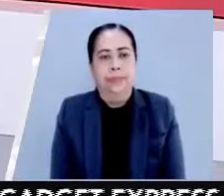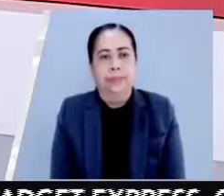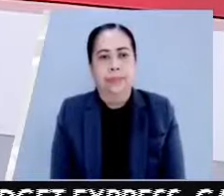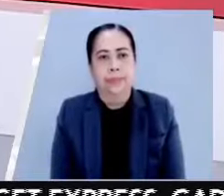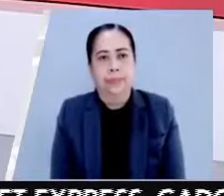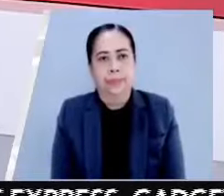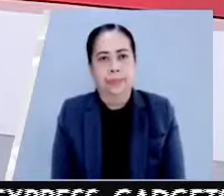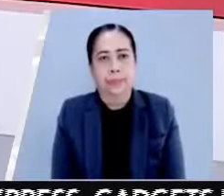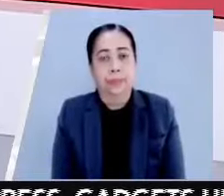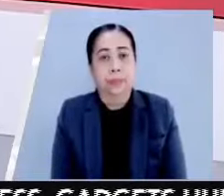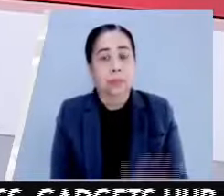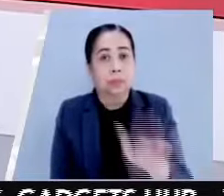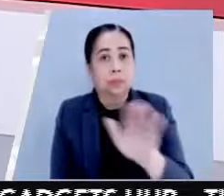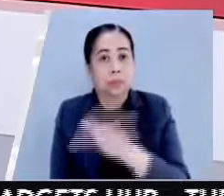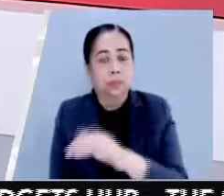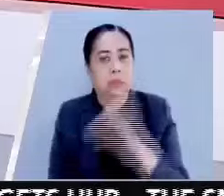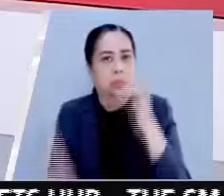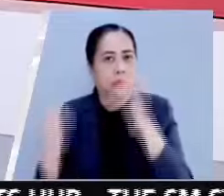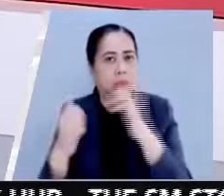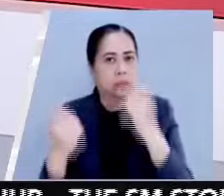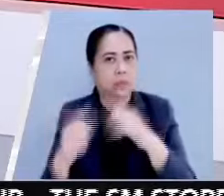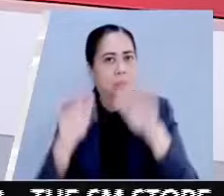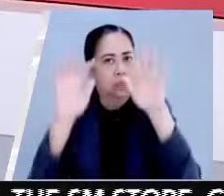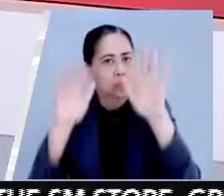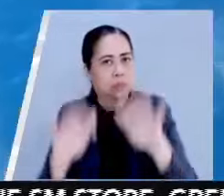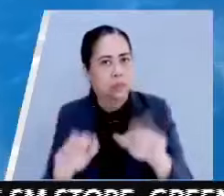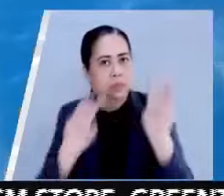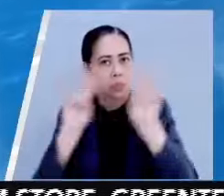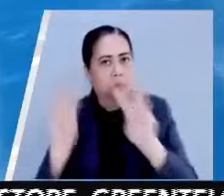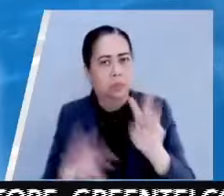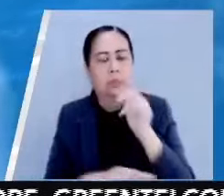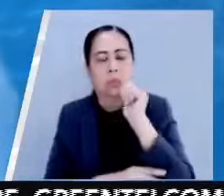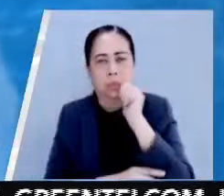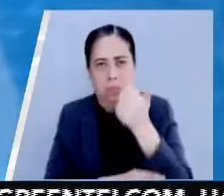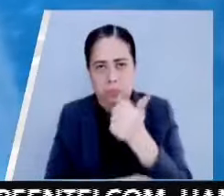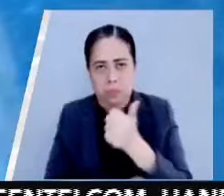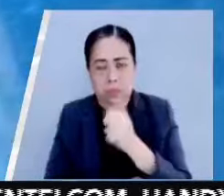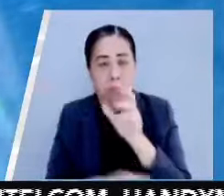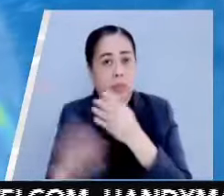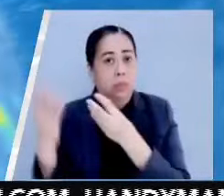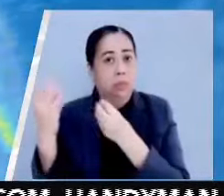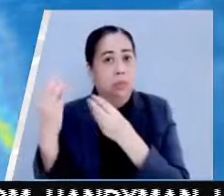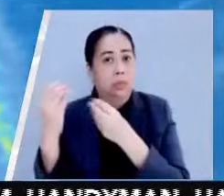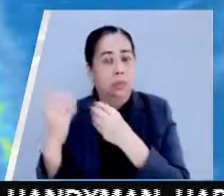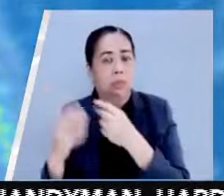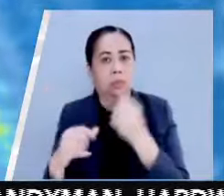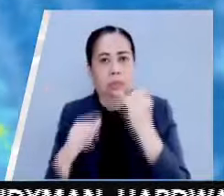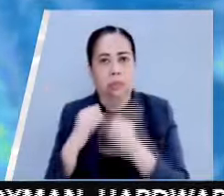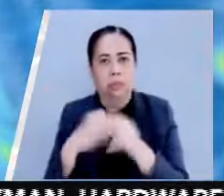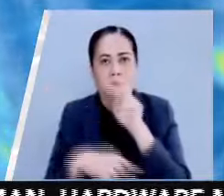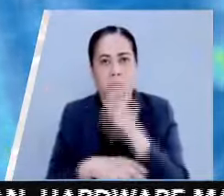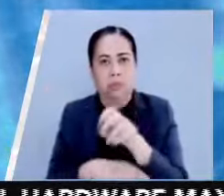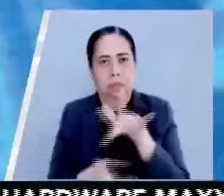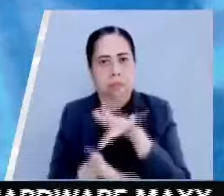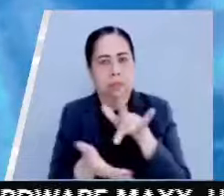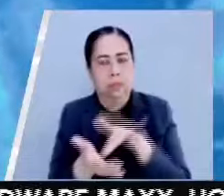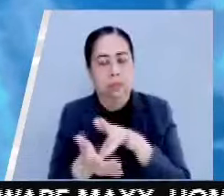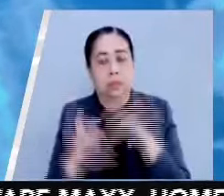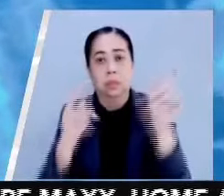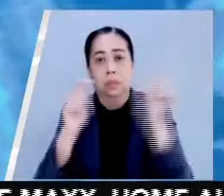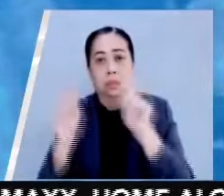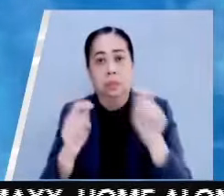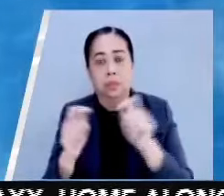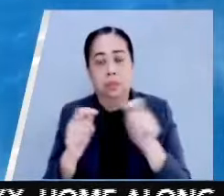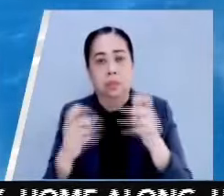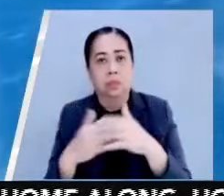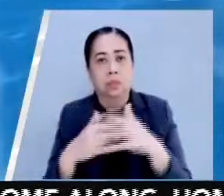Mga kapuso, asahan pa rin ng maulang panahon bukas. Sa latest bulletin ng PAGASA, huling namataan ang sentro ng bagyo sa coastal